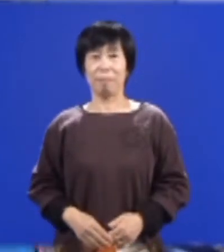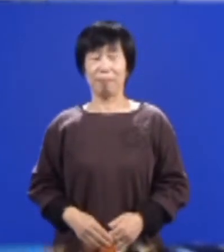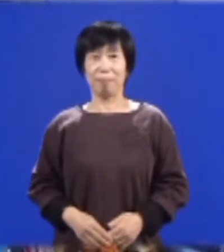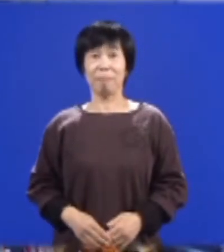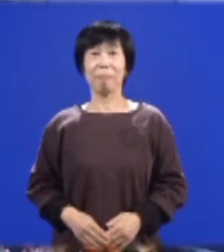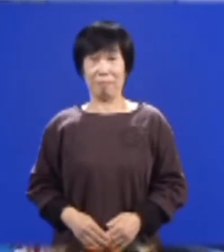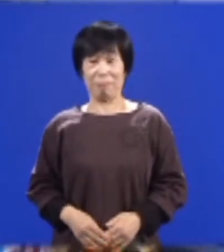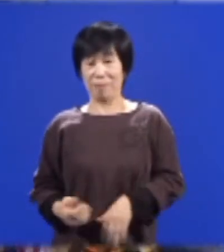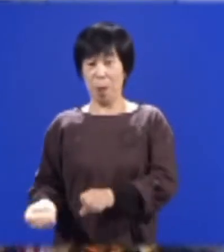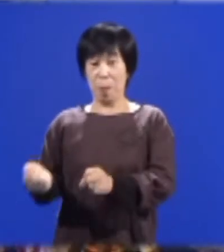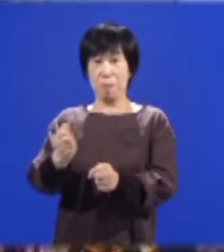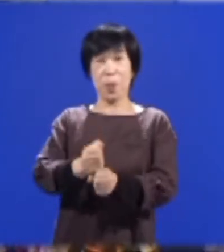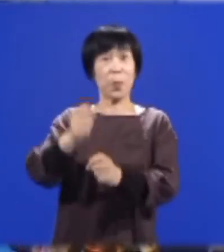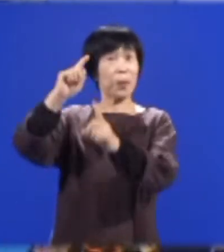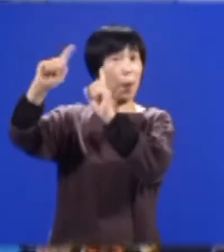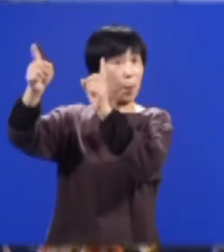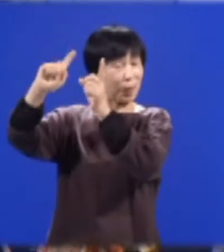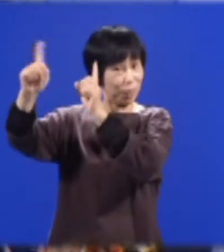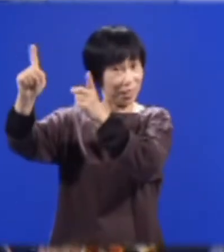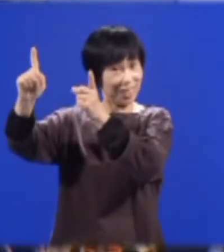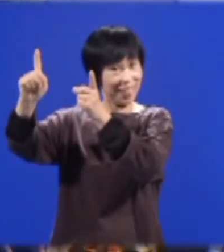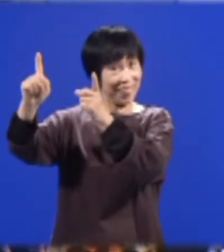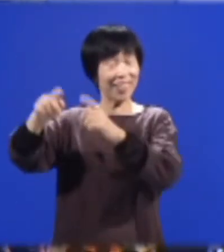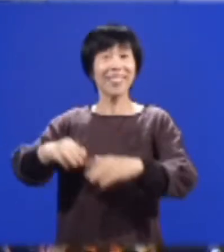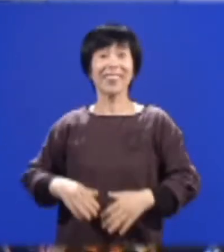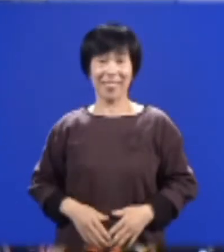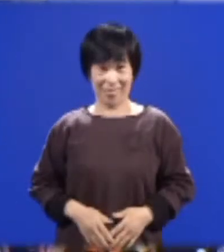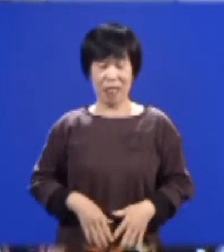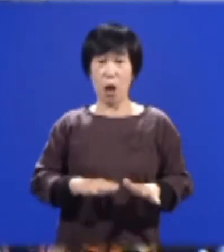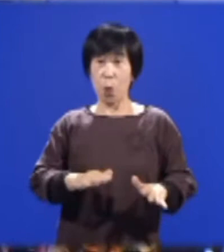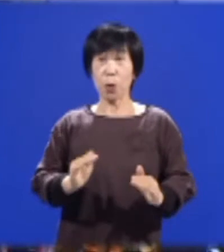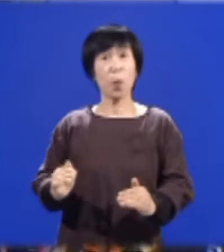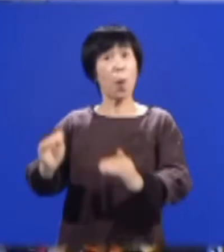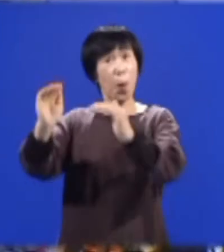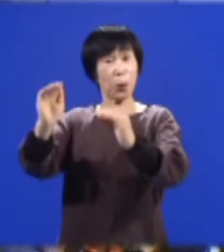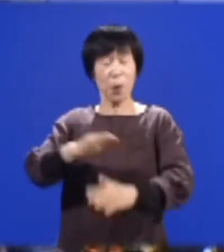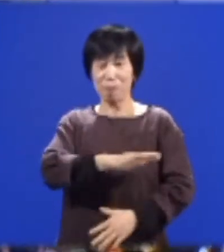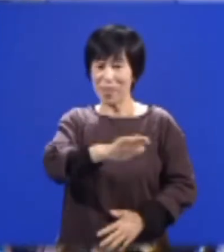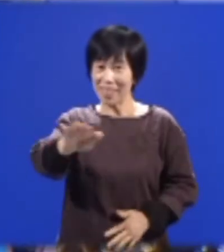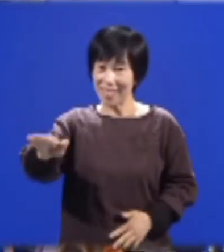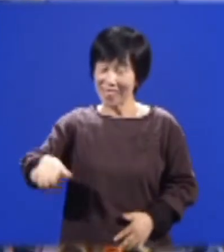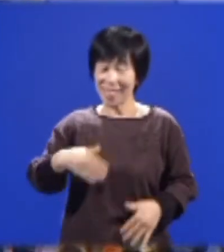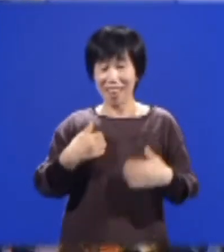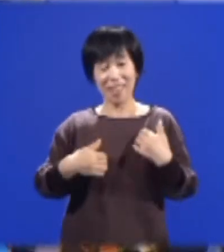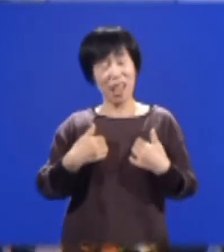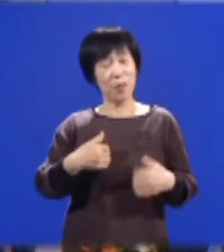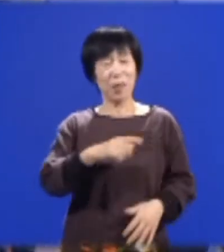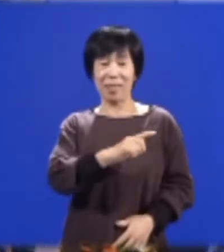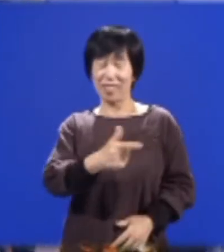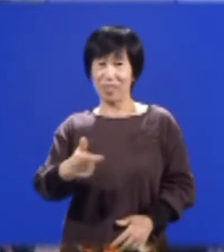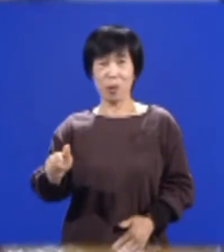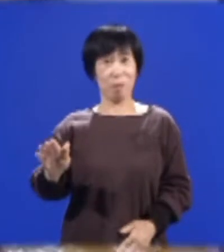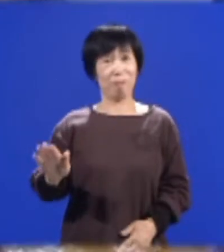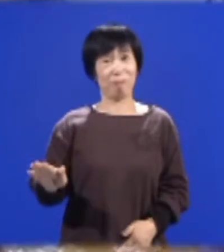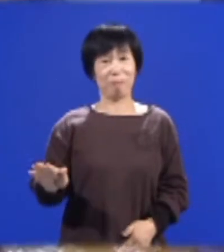さあイベントに戻りましょう。子どもから大人まで楽しめる催しがたくさんありますよ。